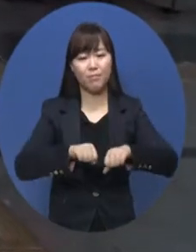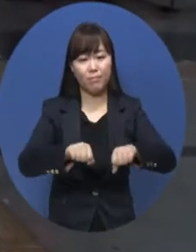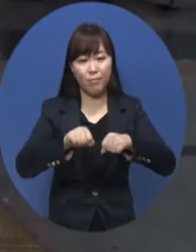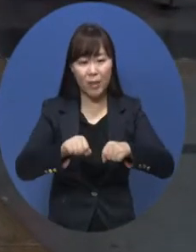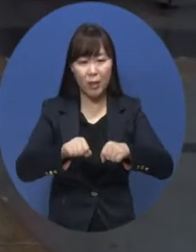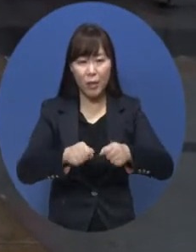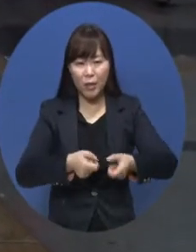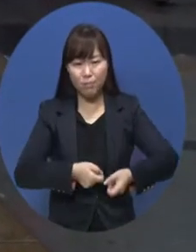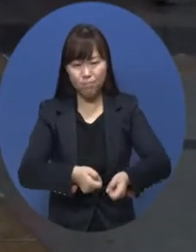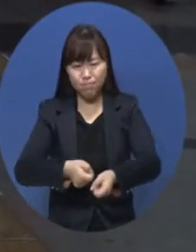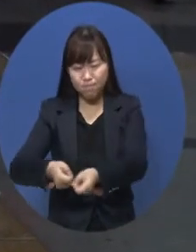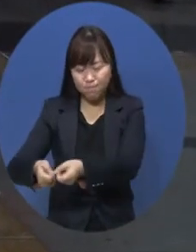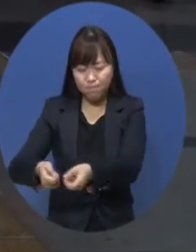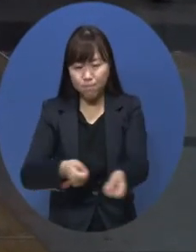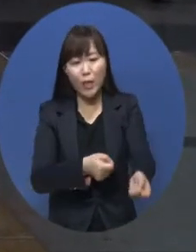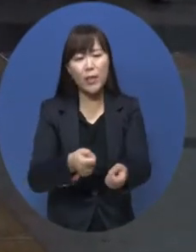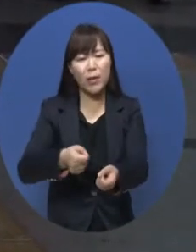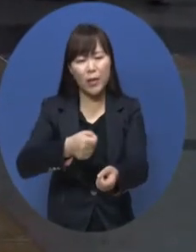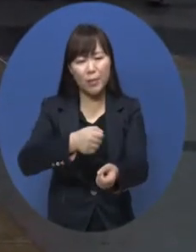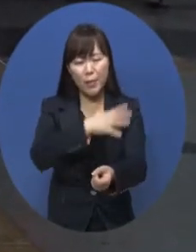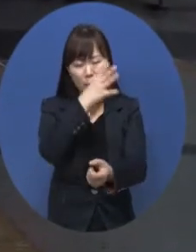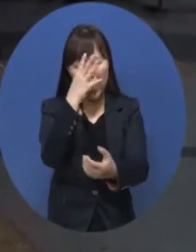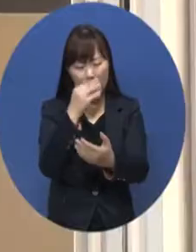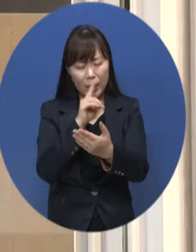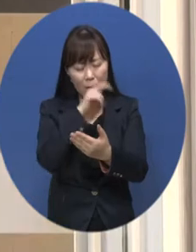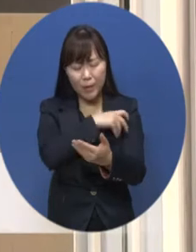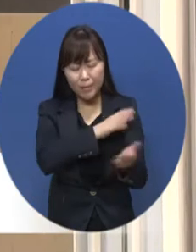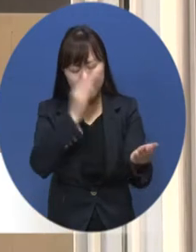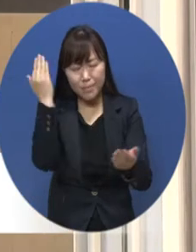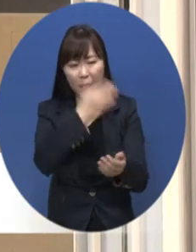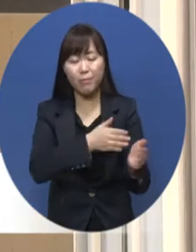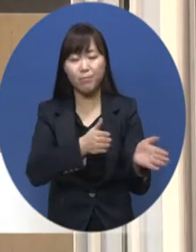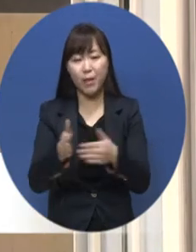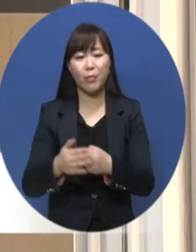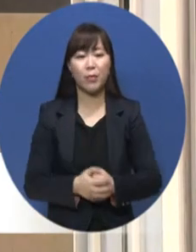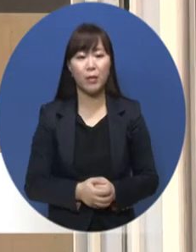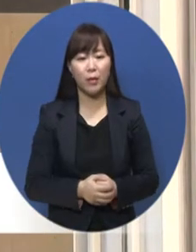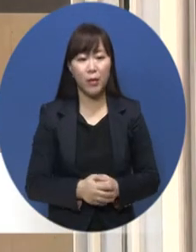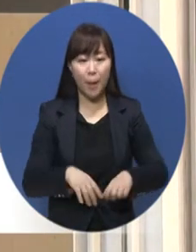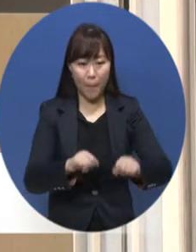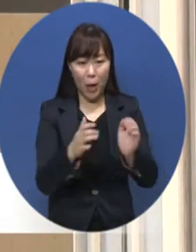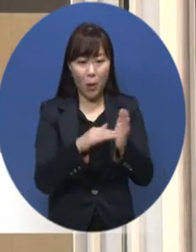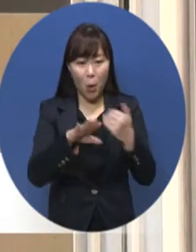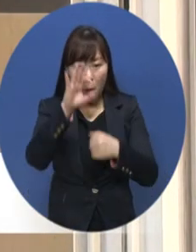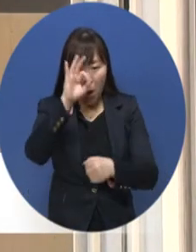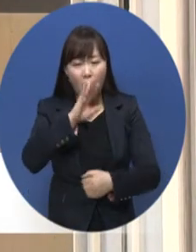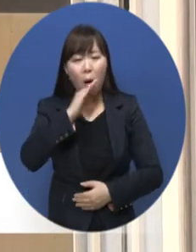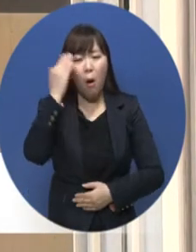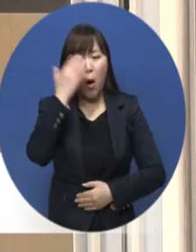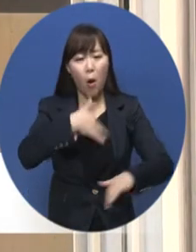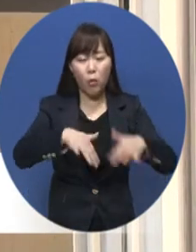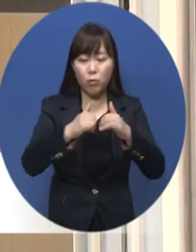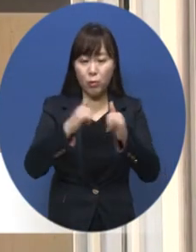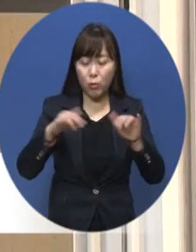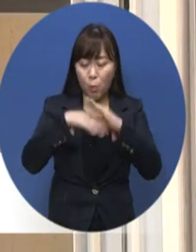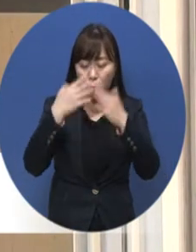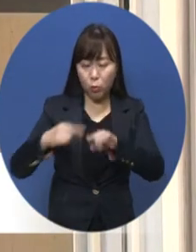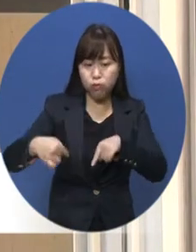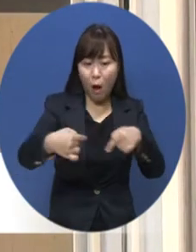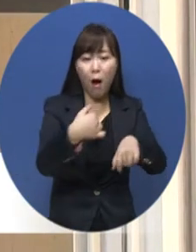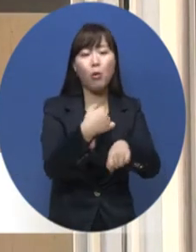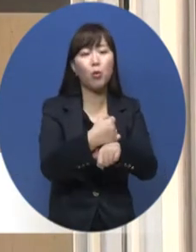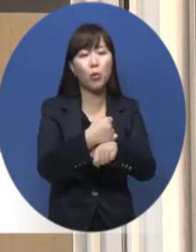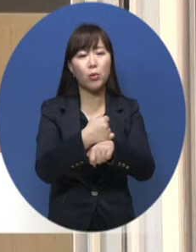고압 세척기를 동원하여 묵은 때를 씻어냈습니다. 청소를 하니까 너무 깨끗하고 노숙인도 같이 동참하고 하여튼